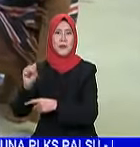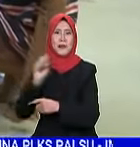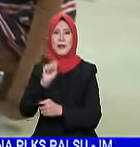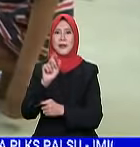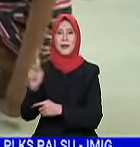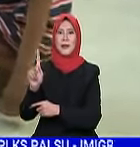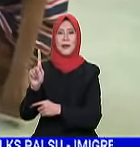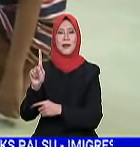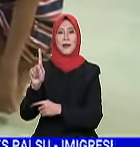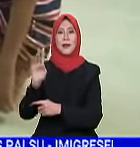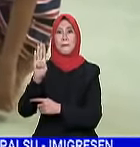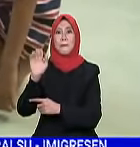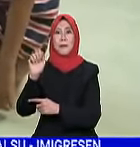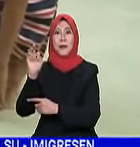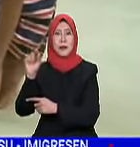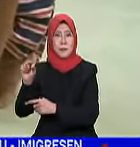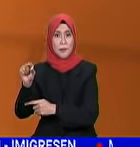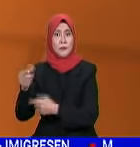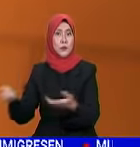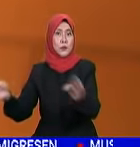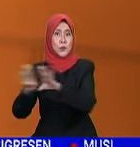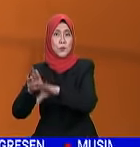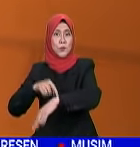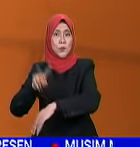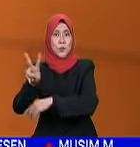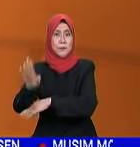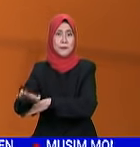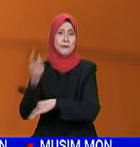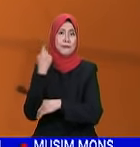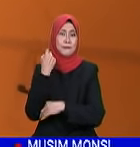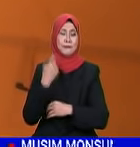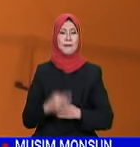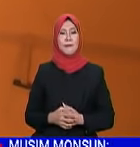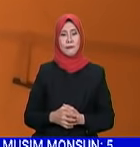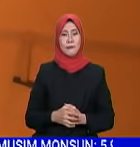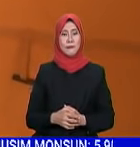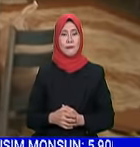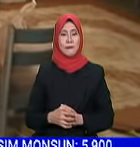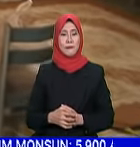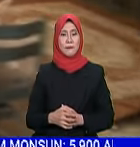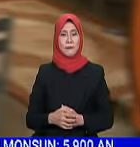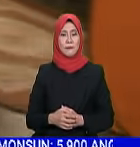SK Tembak A di Baling telah ditutup pukul 2 petang tadi.